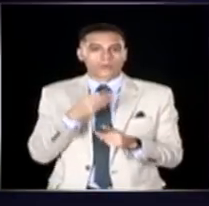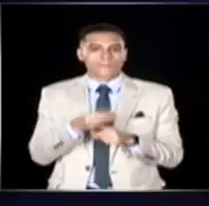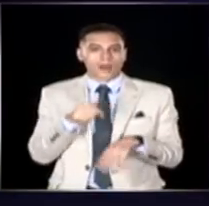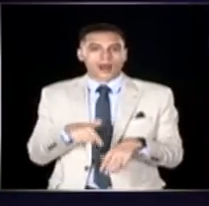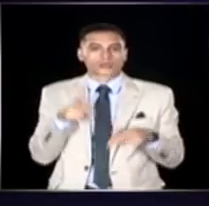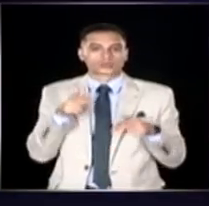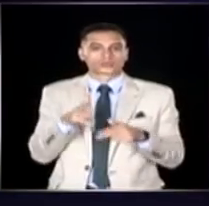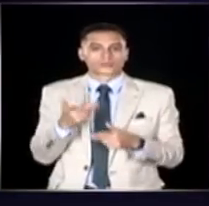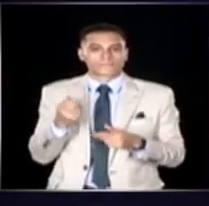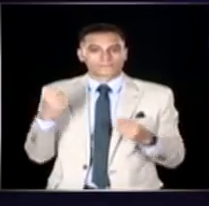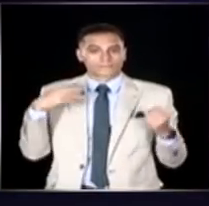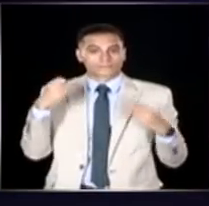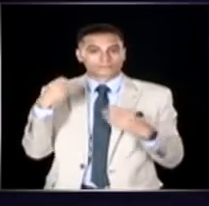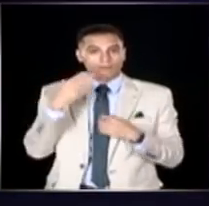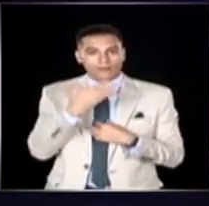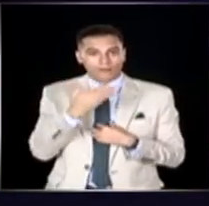الاستوديو؟ الإضاءة